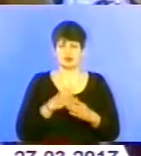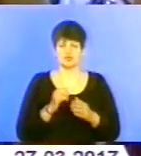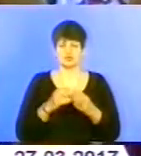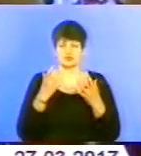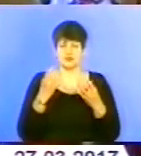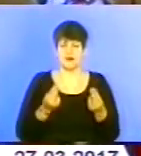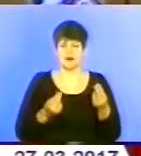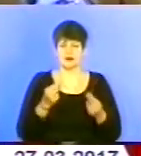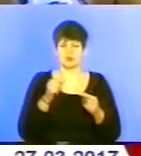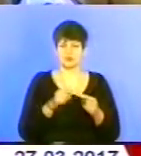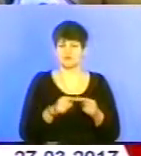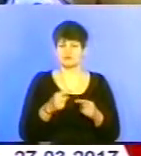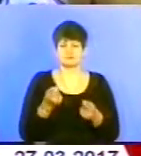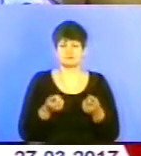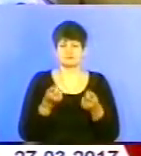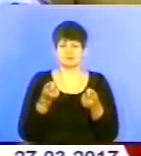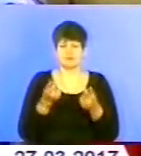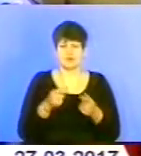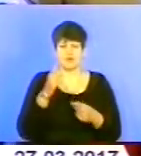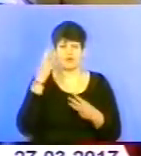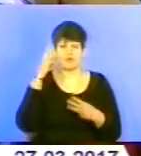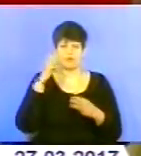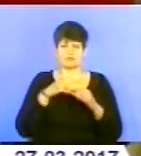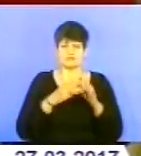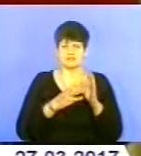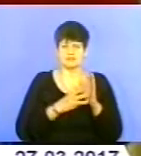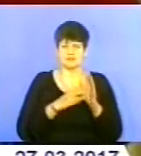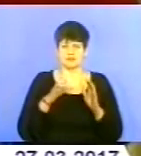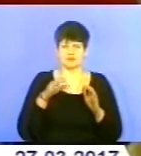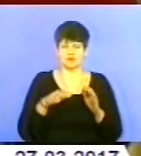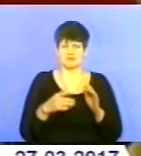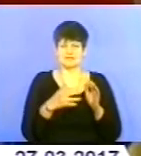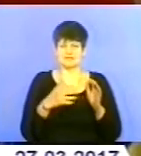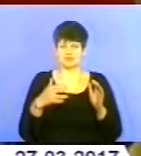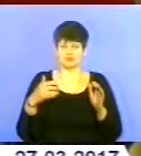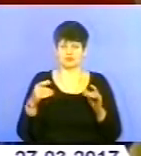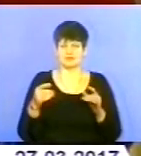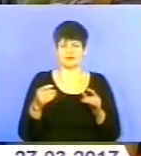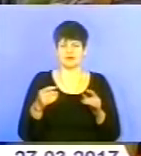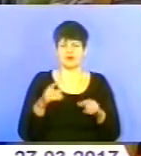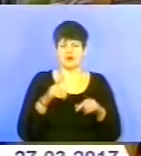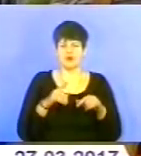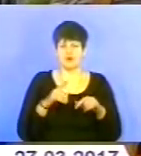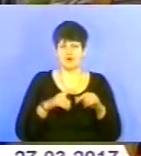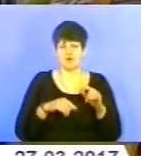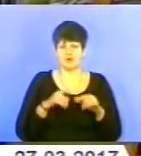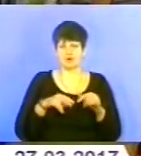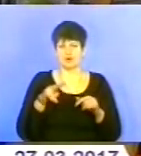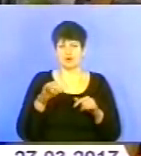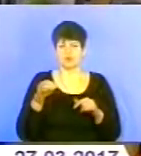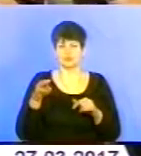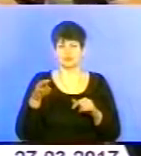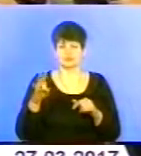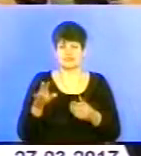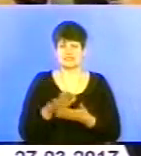ньому одиниці. Модний у 18-му столітті струнний щипковий інструмент, родич лютні винищили частково у